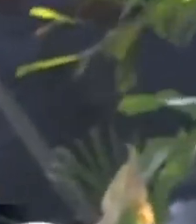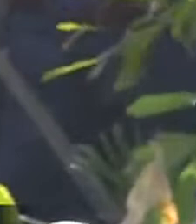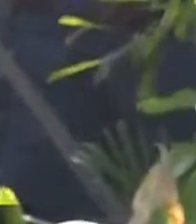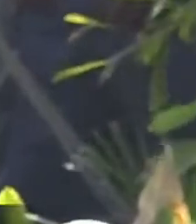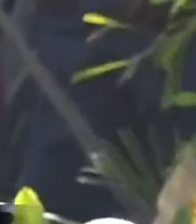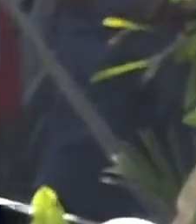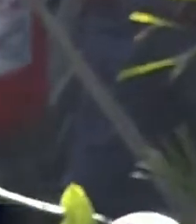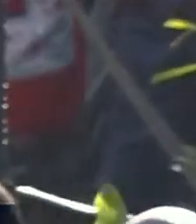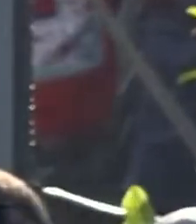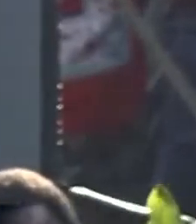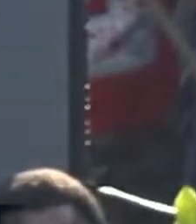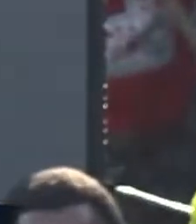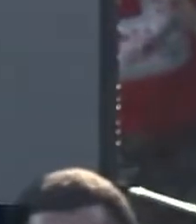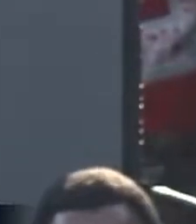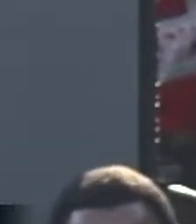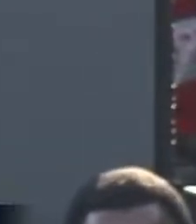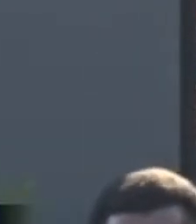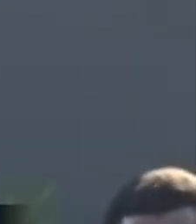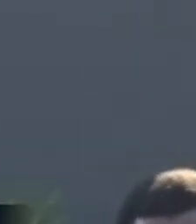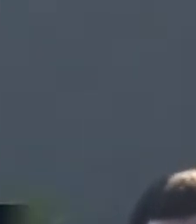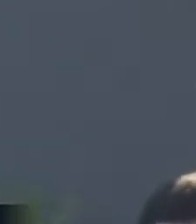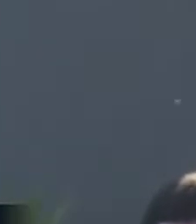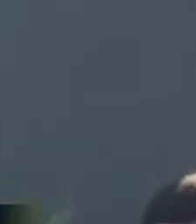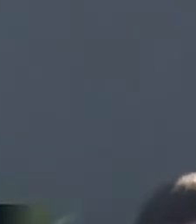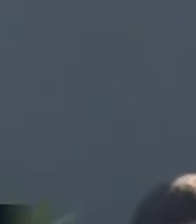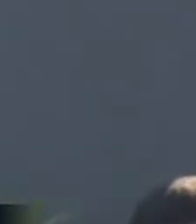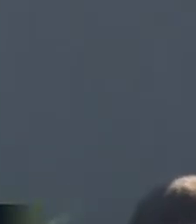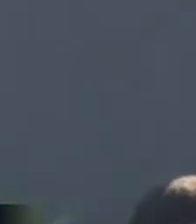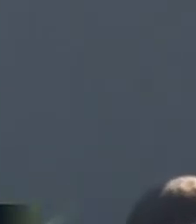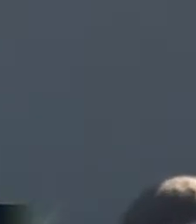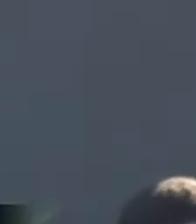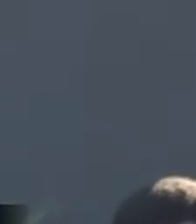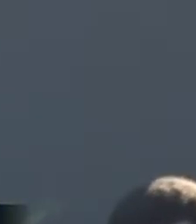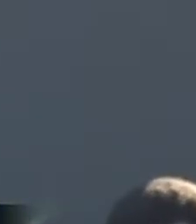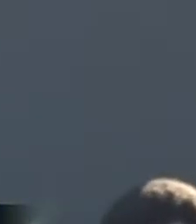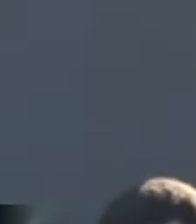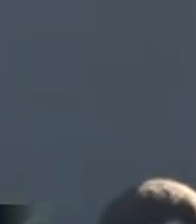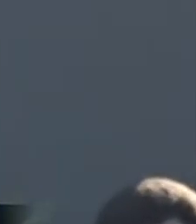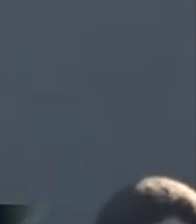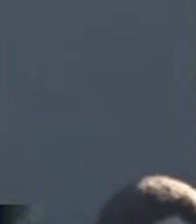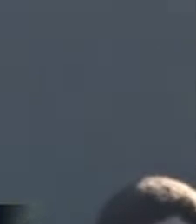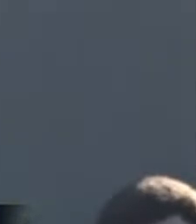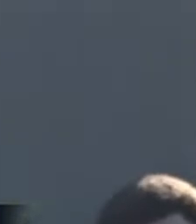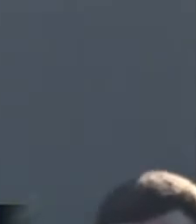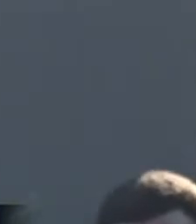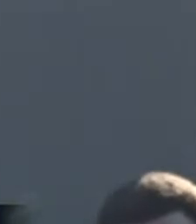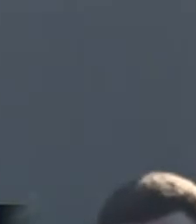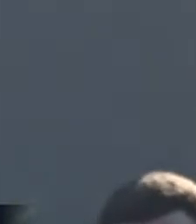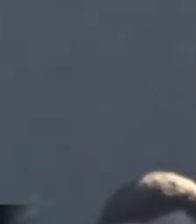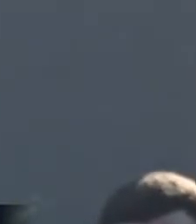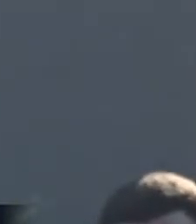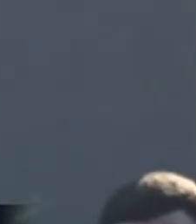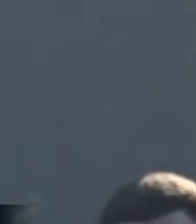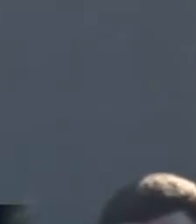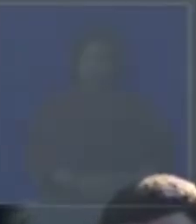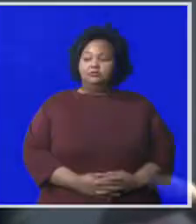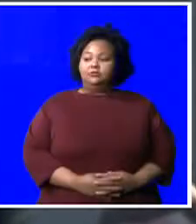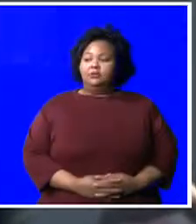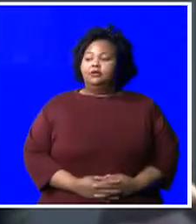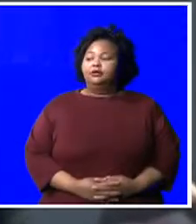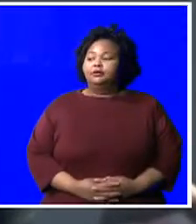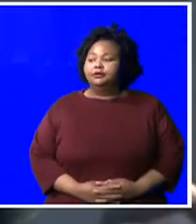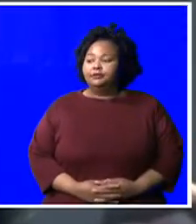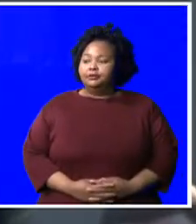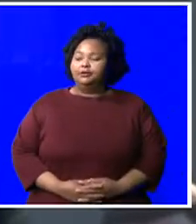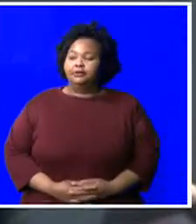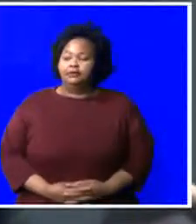sibeketela lelana esigabeni sekuthi kukhona tindlo vele let my burning issues lota ukhanza ukuthi nabani